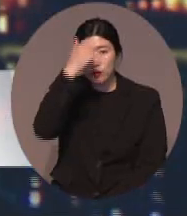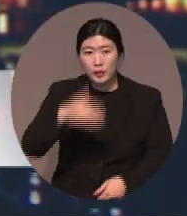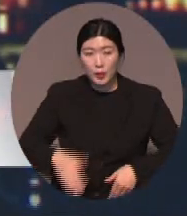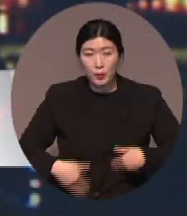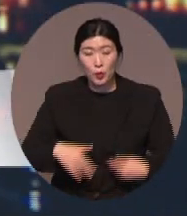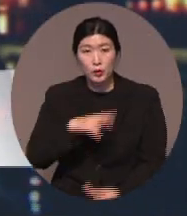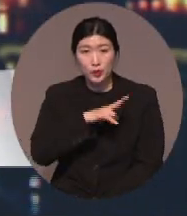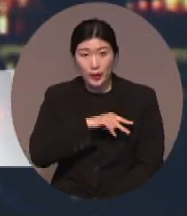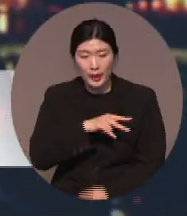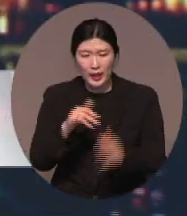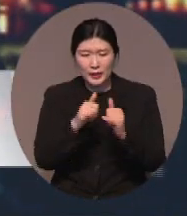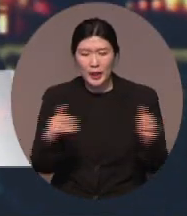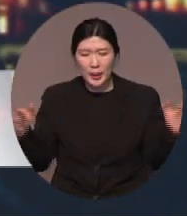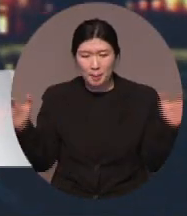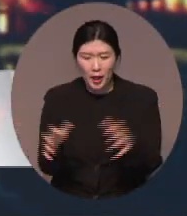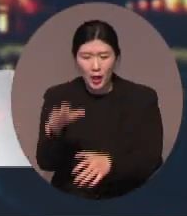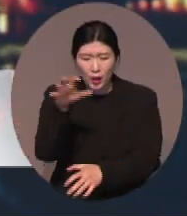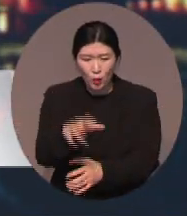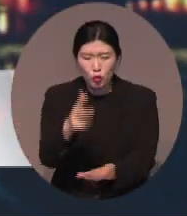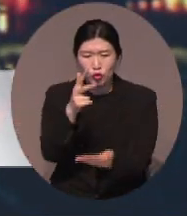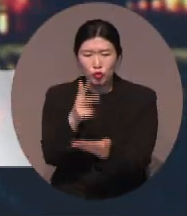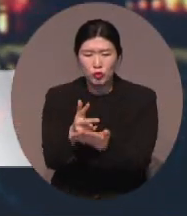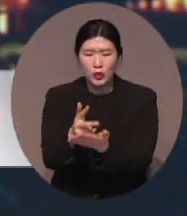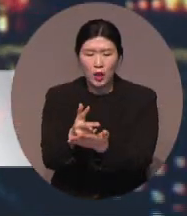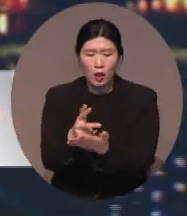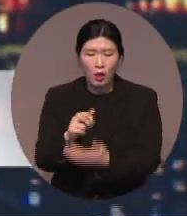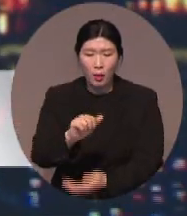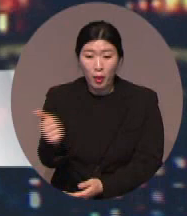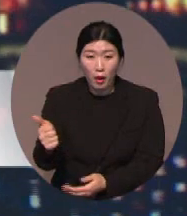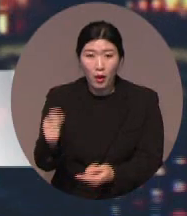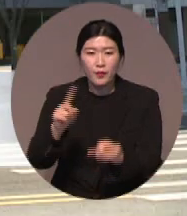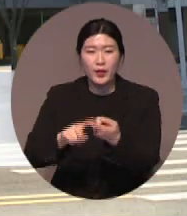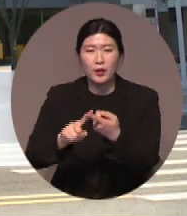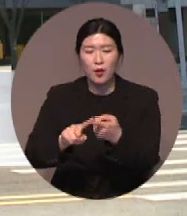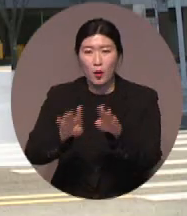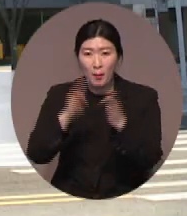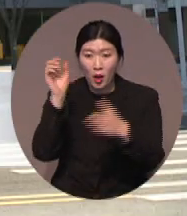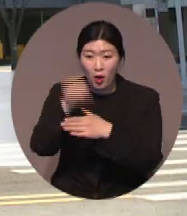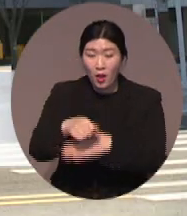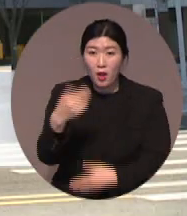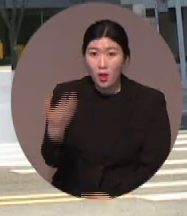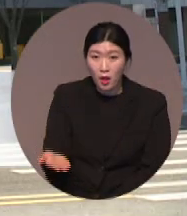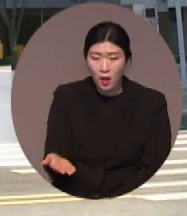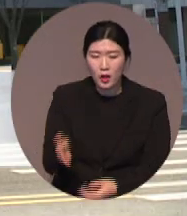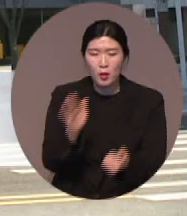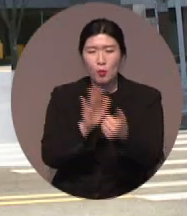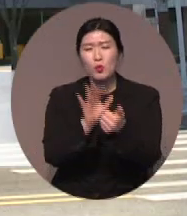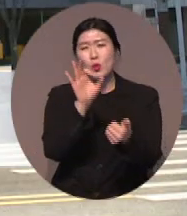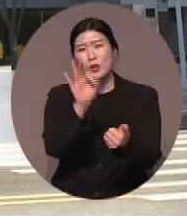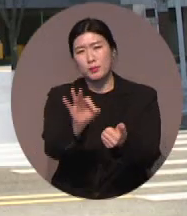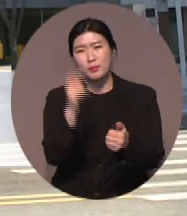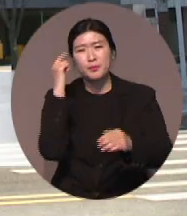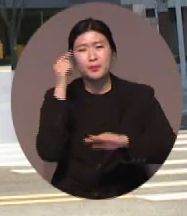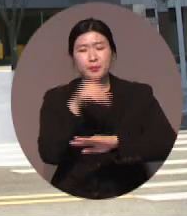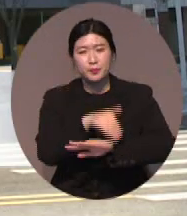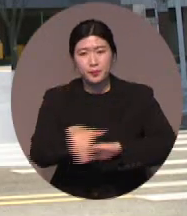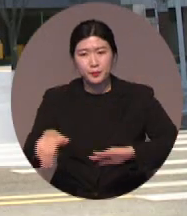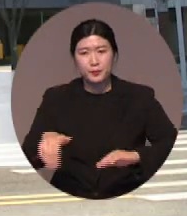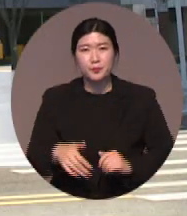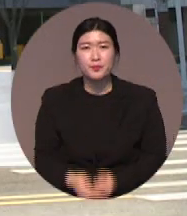충남도 의회가 인구 밀집지역의 주천안을 해소하기 위해 주차장을 개방한 공공기관 등의 보조금을 지원하는